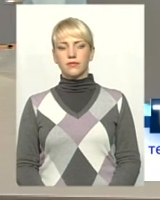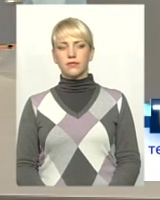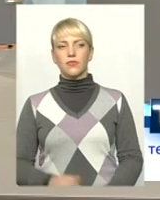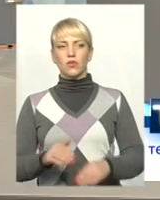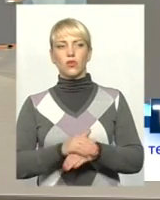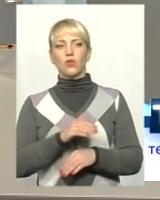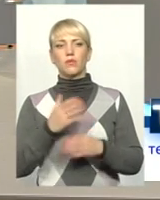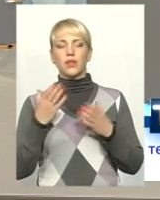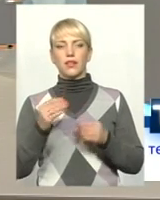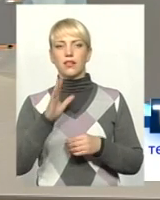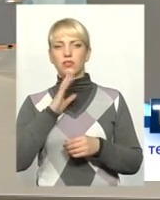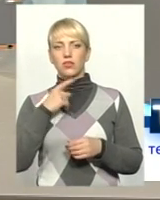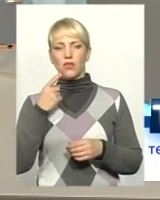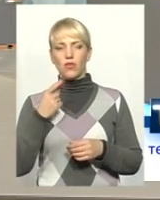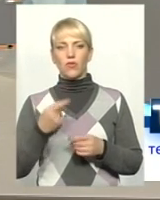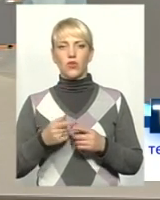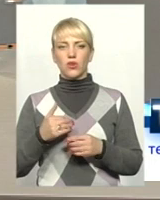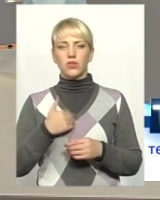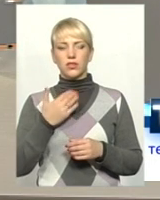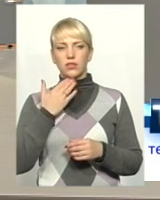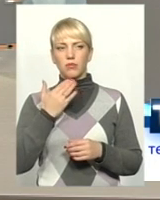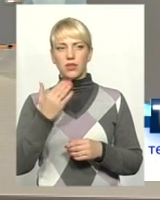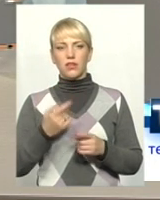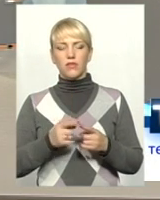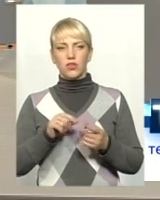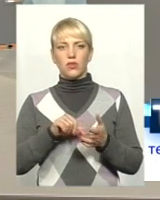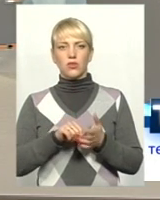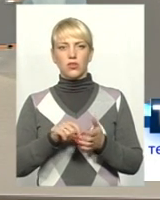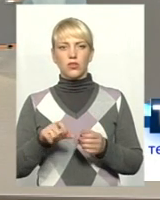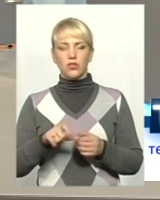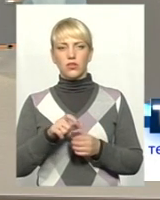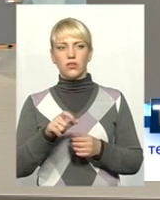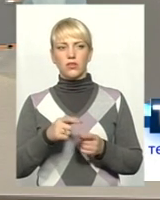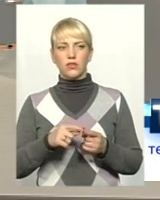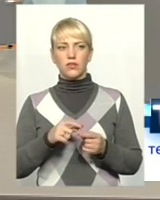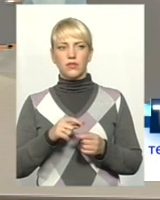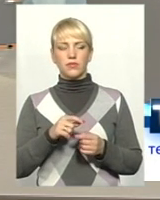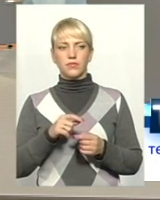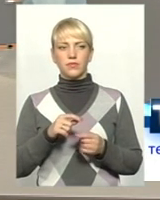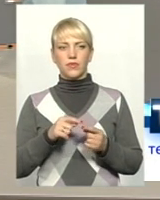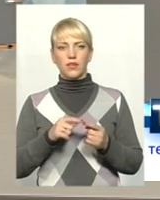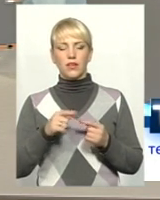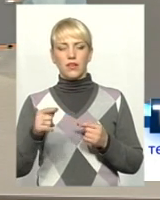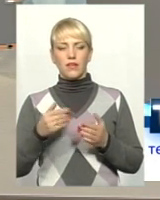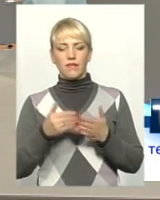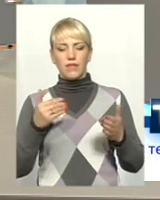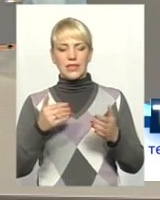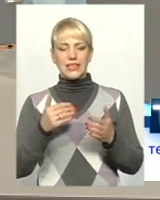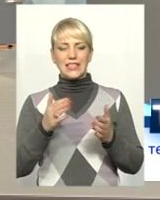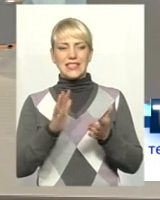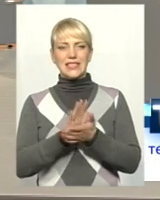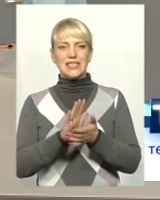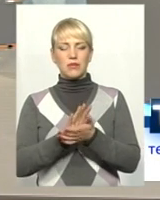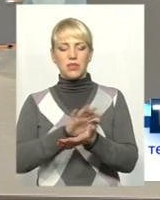Добрий день. Доброго здоров'я. Хотіла запитати, оцей участок дороги від звалища, від сміттєзвалища до